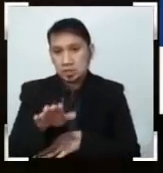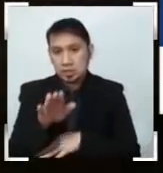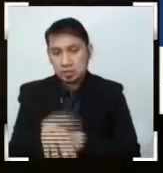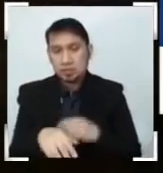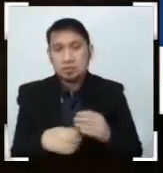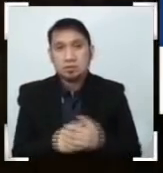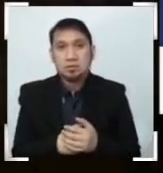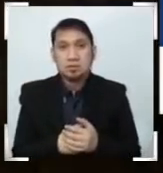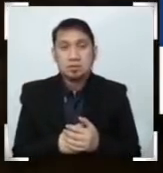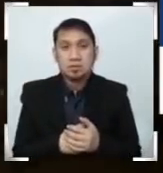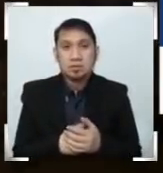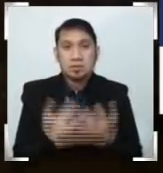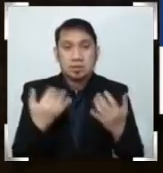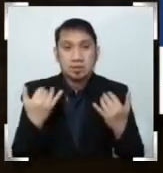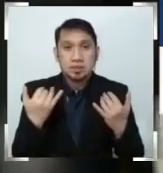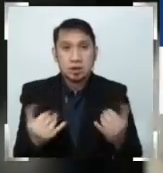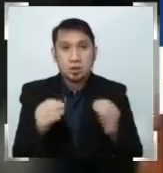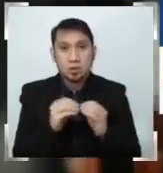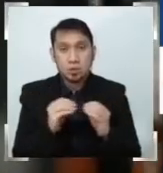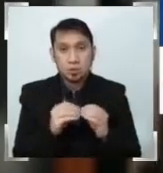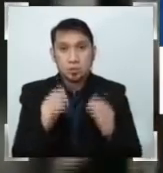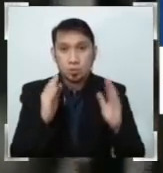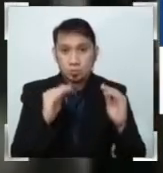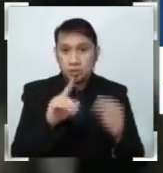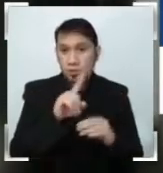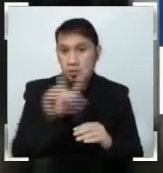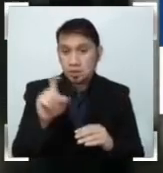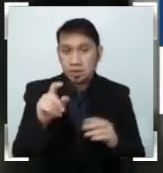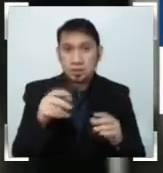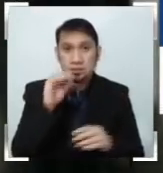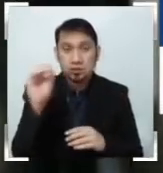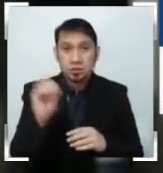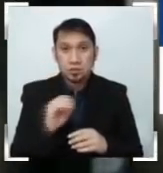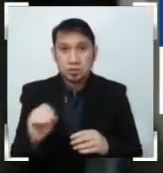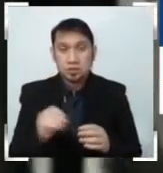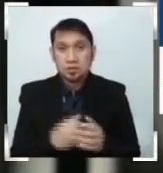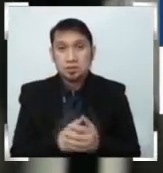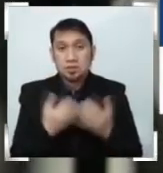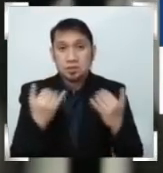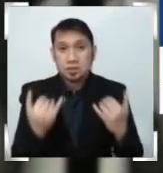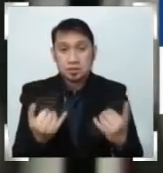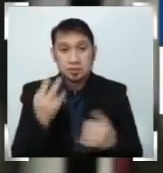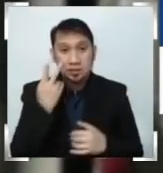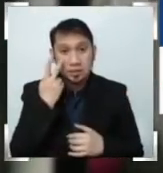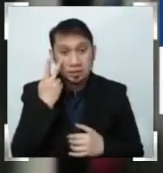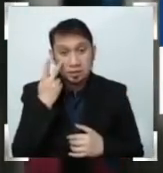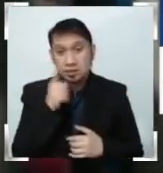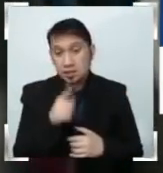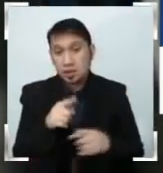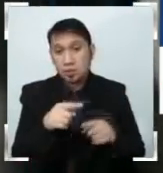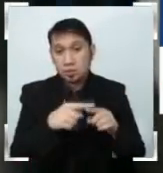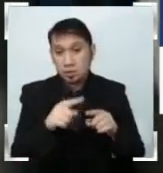ng capacity ng 100%. Kasabay na nga nitong nakikita natin na unti-unting